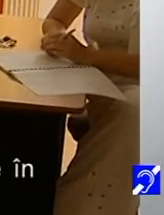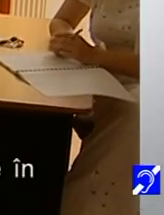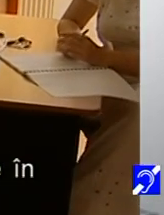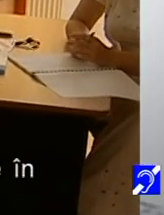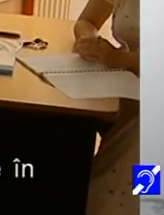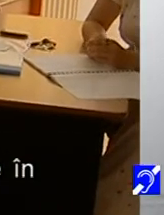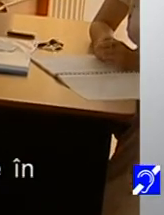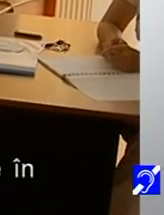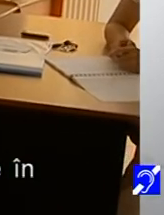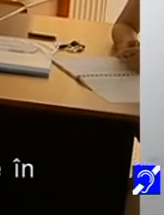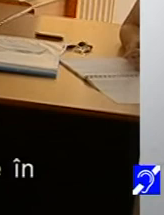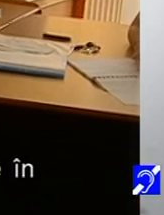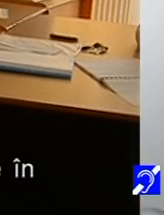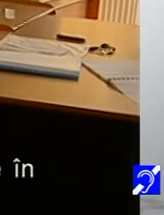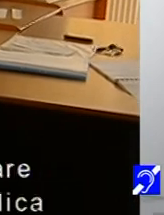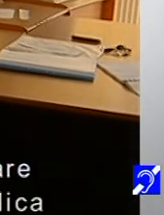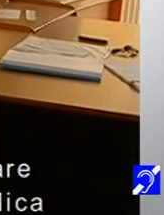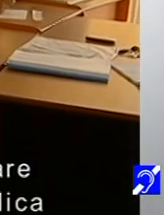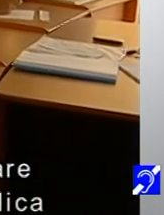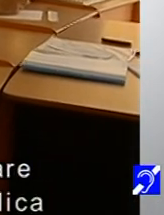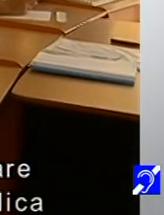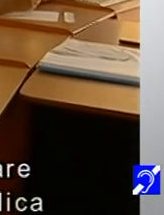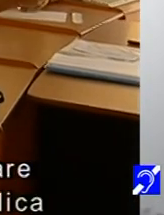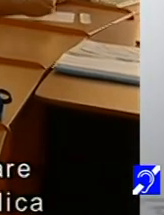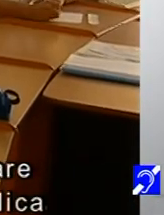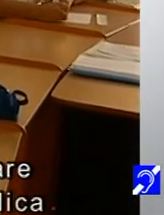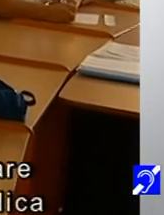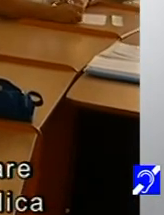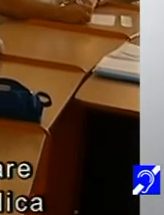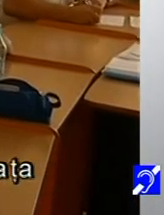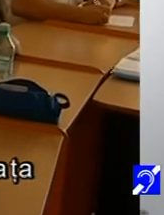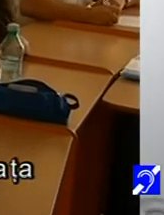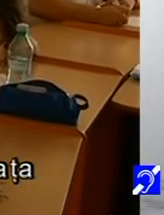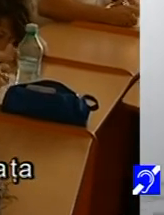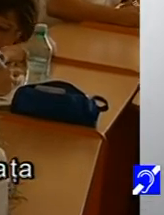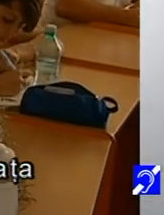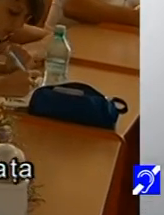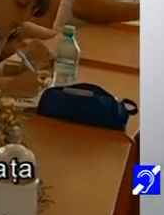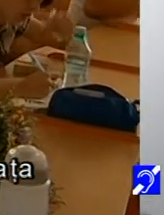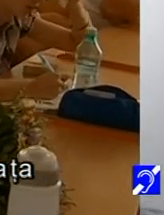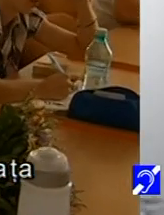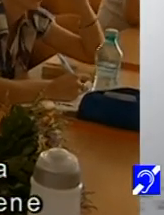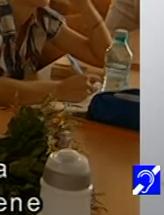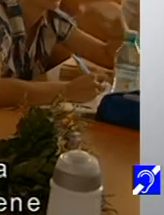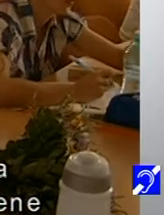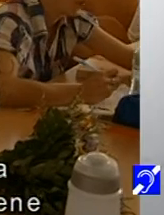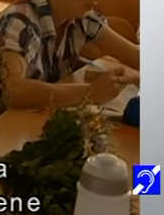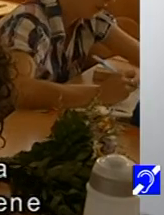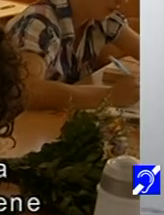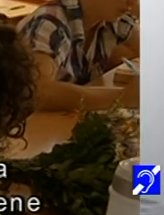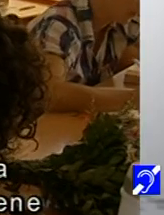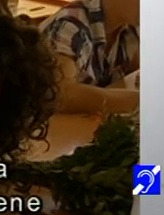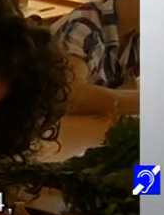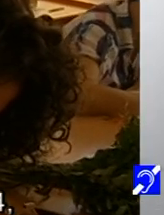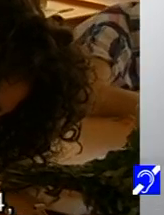für Vergleich und wie man das in Praxis auch anwenden könnte. Diese deutsche Abteilung an der Fakultät für Europastudien existiert